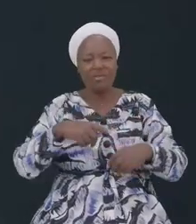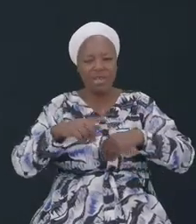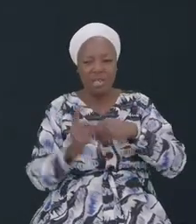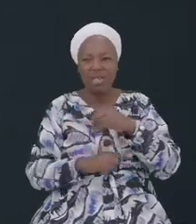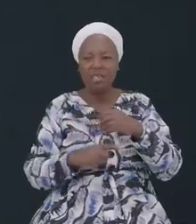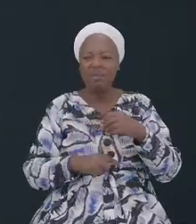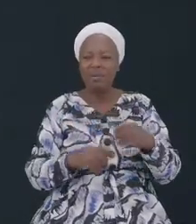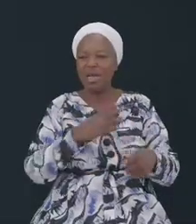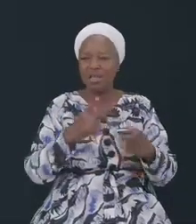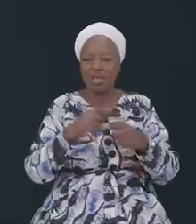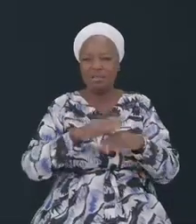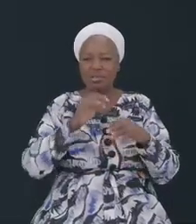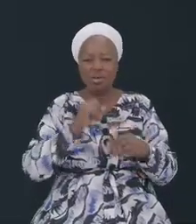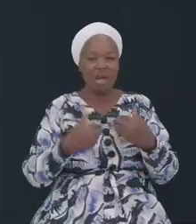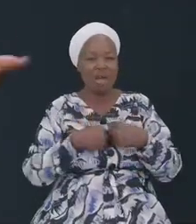n'a pas la maîtrise